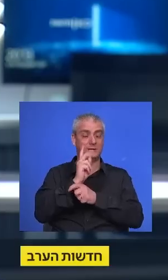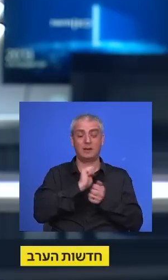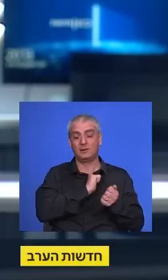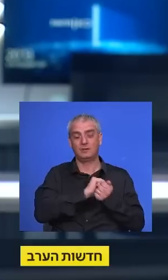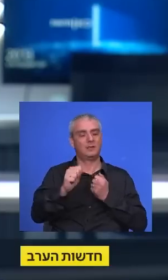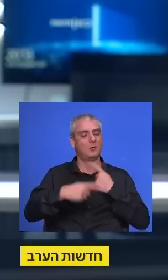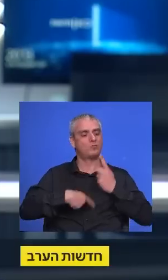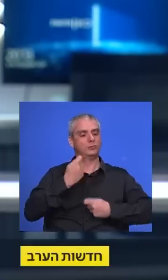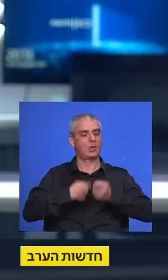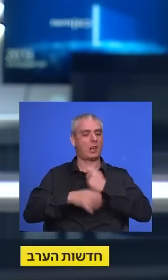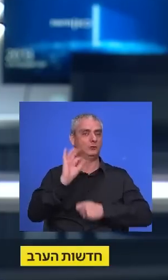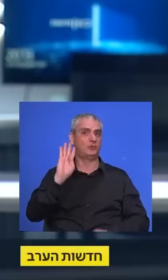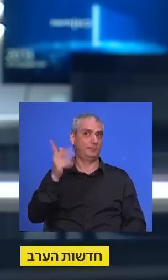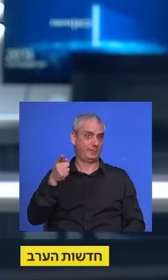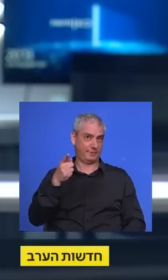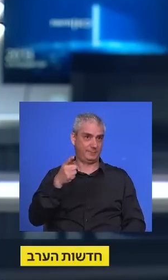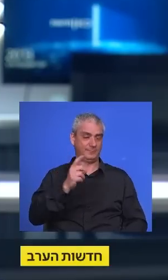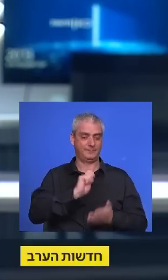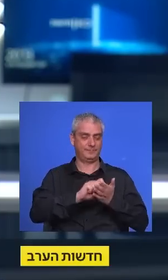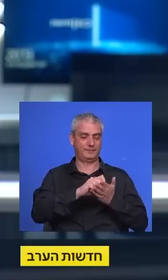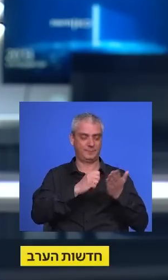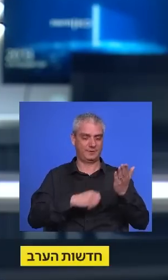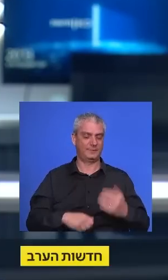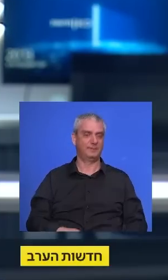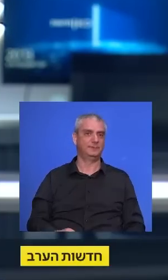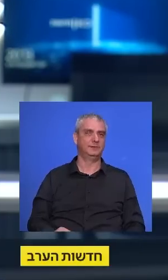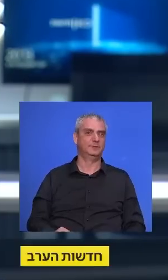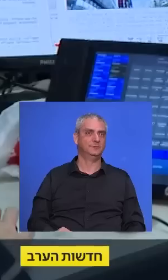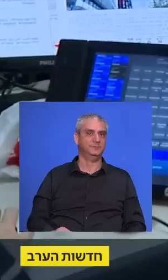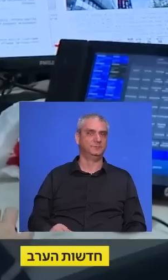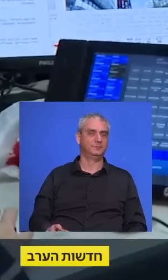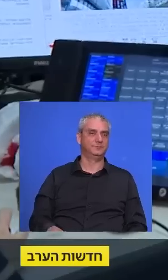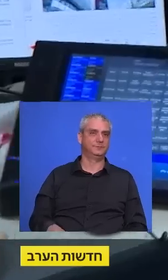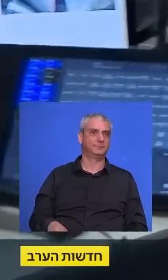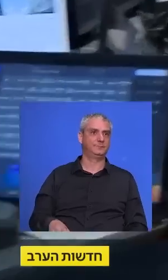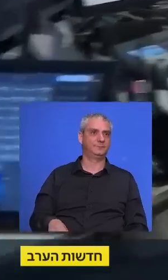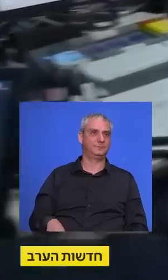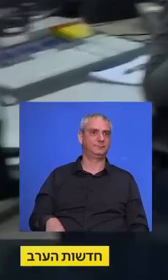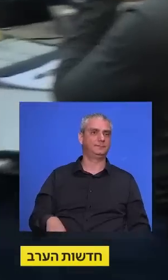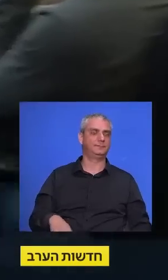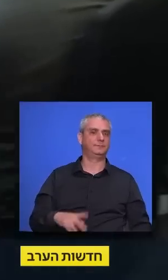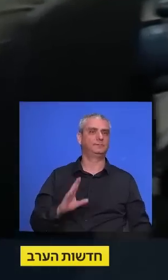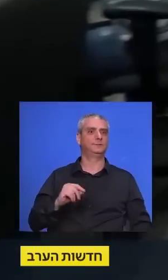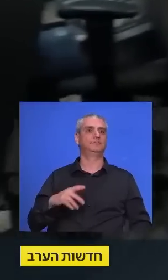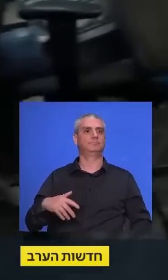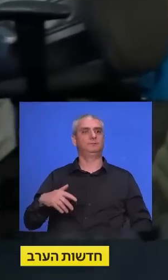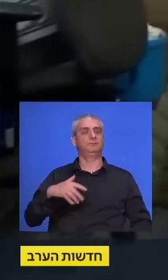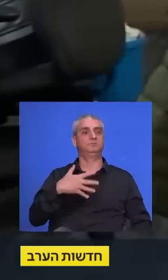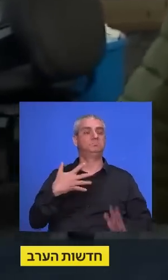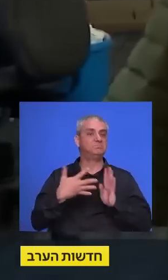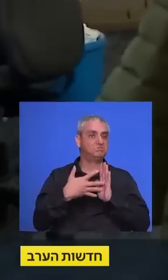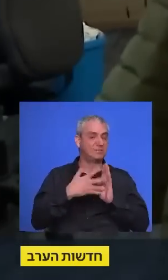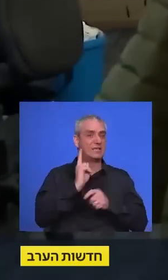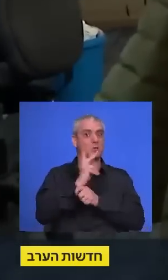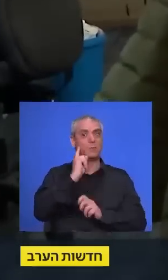המורשת הכלכלית של נתניהו. דנה ארקצי כתבת את התחום הכלכלי עם הדיווח. אחרי הערכות והאיומים על משיכת